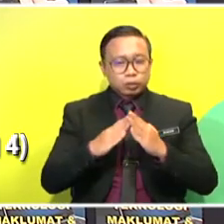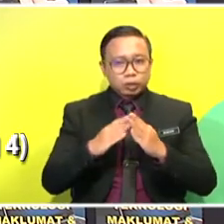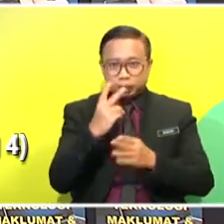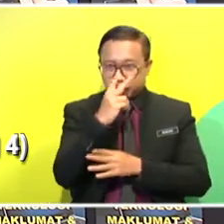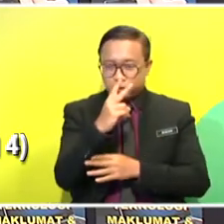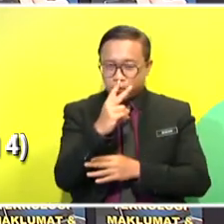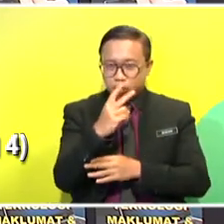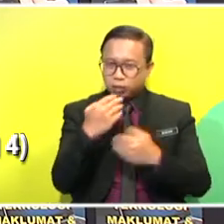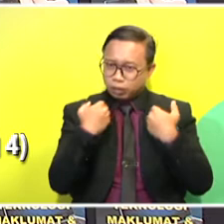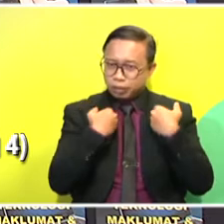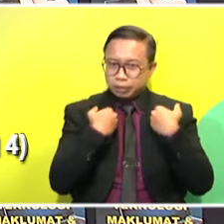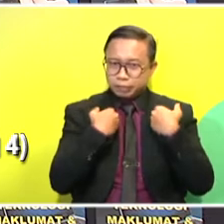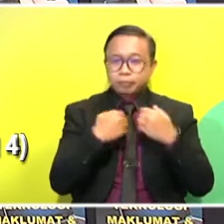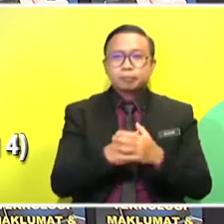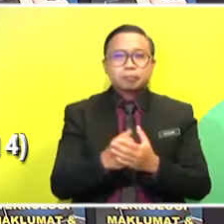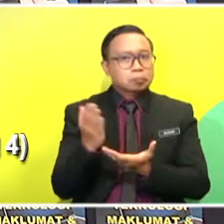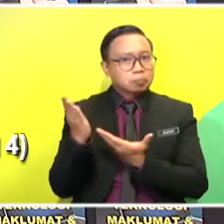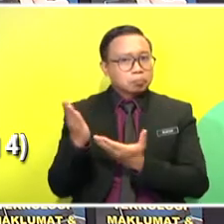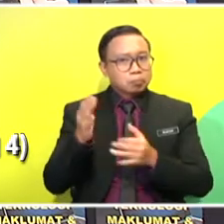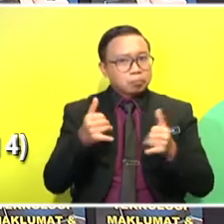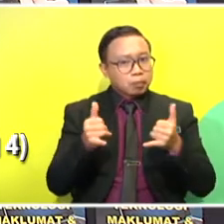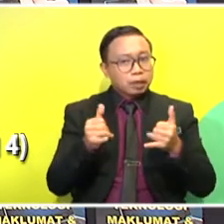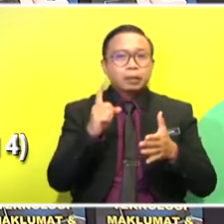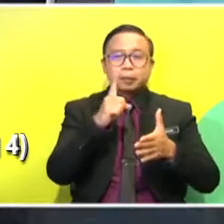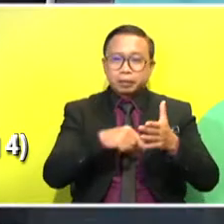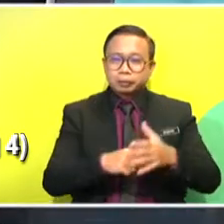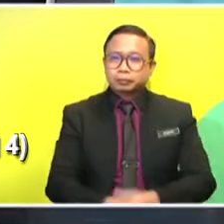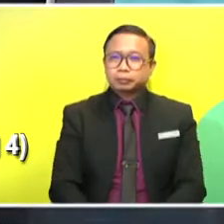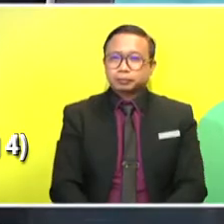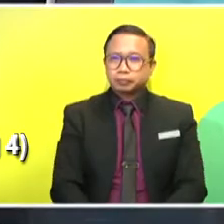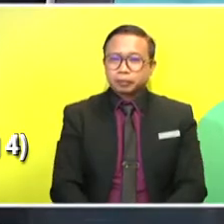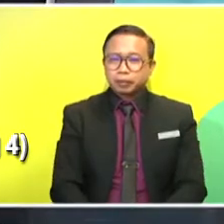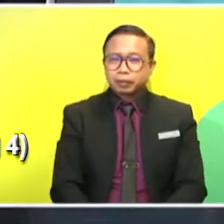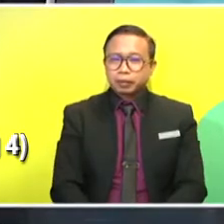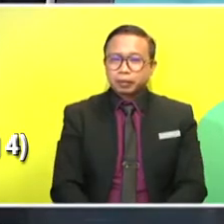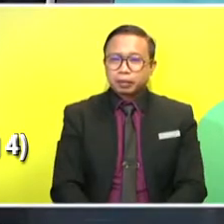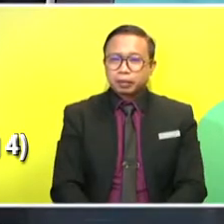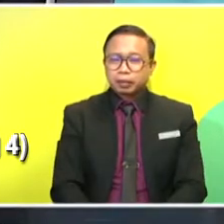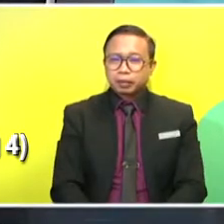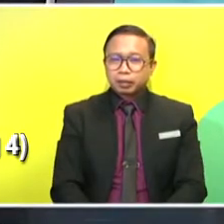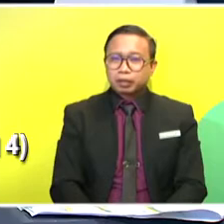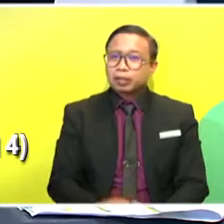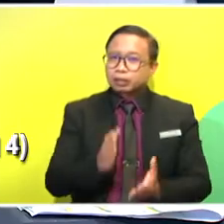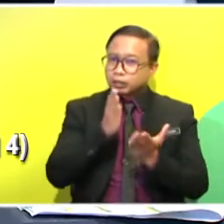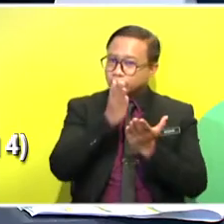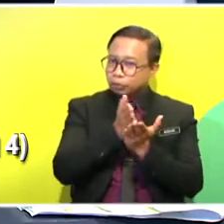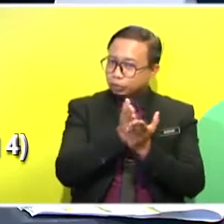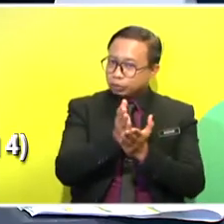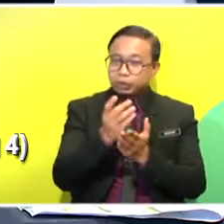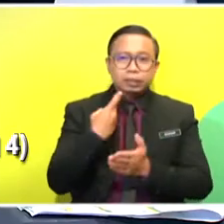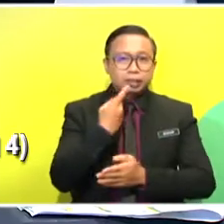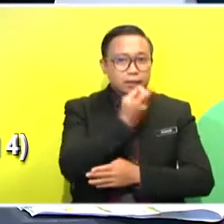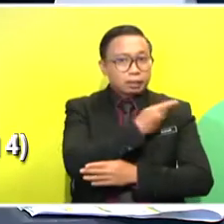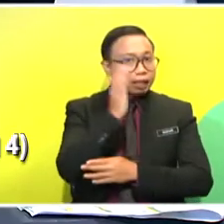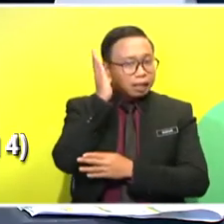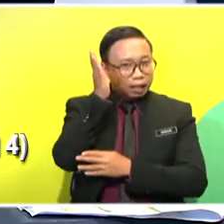ni. Apa kita ada di sini, cikgu? Baik, murid-murid, pada sesi yang seterusnya kita akan buat